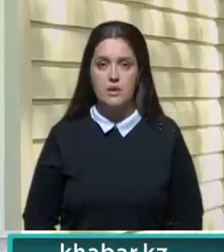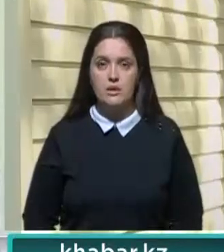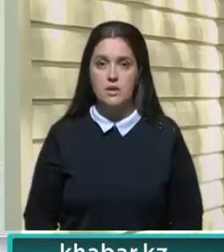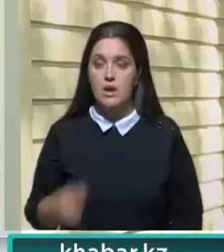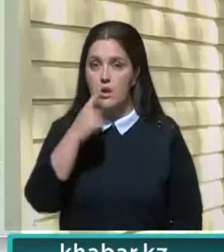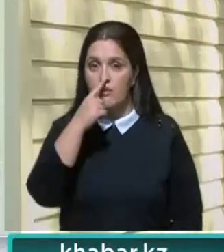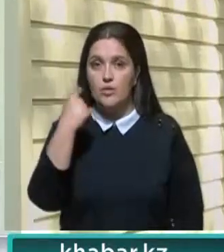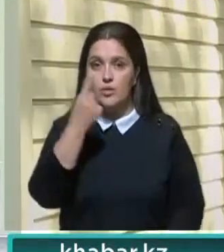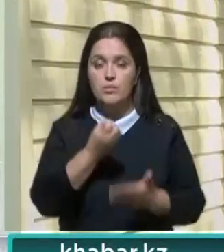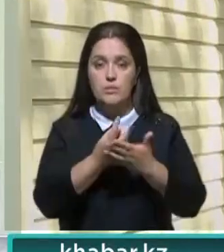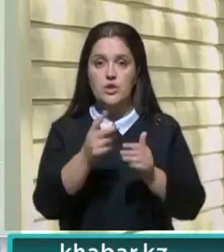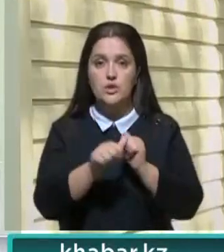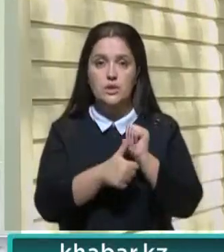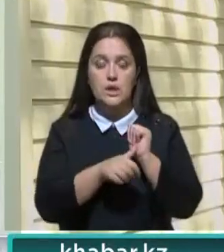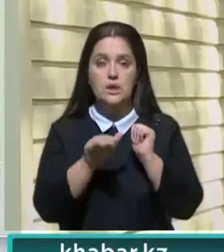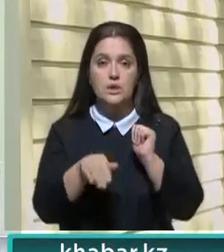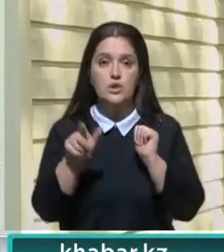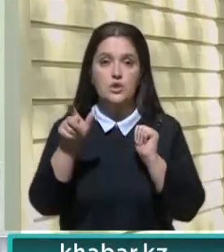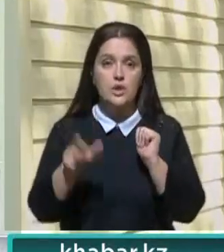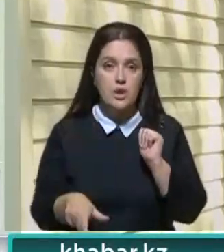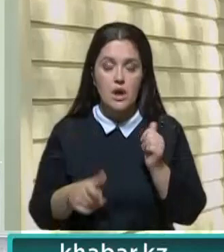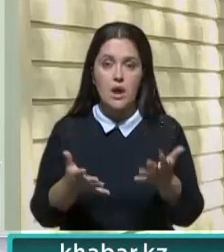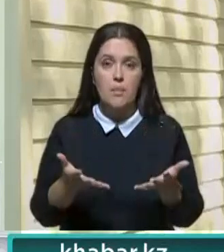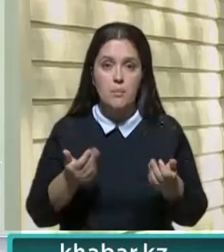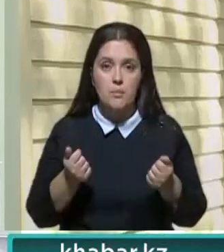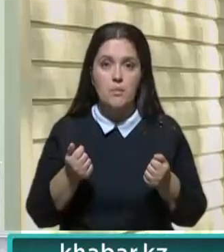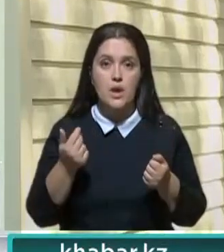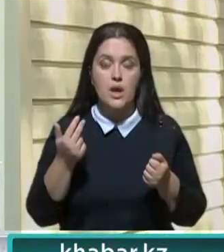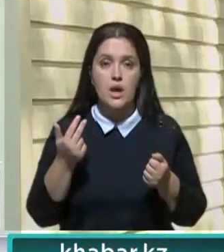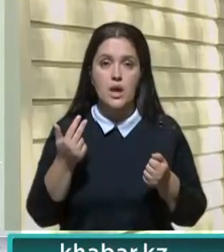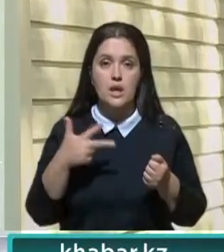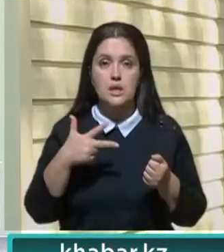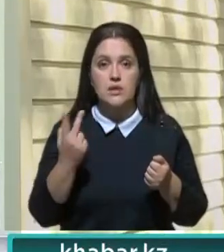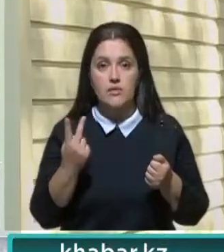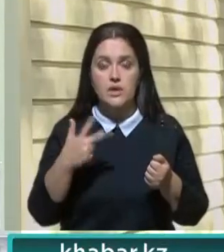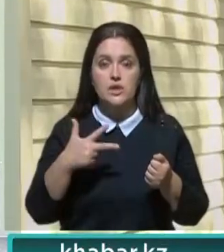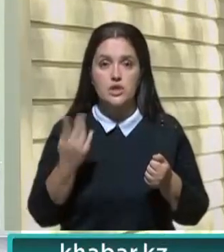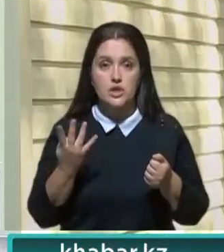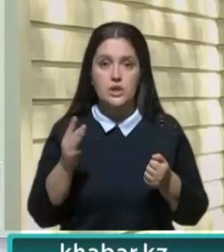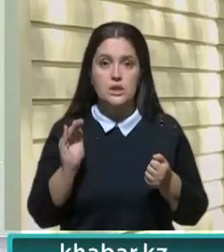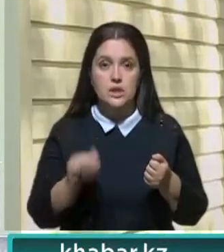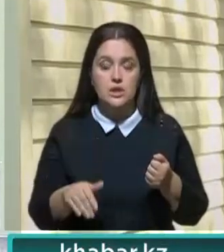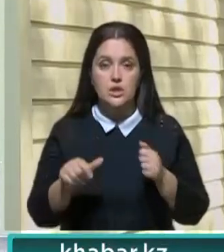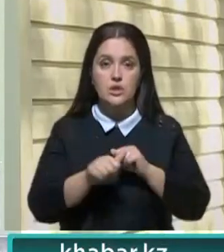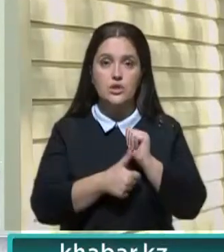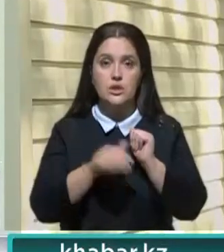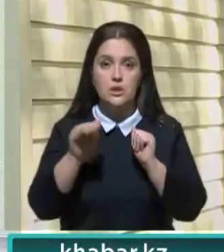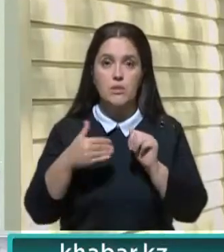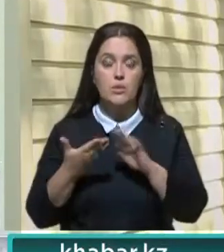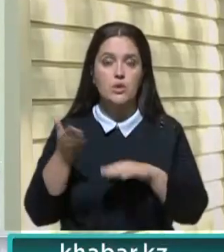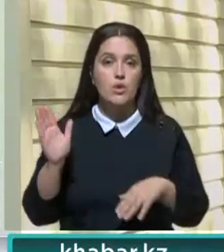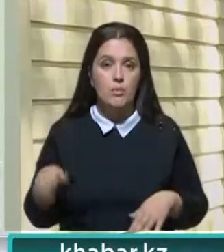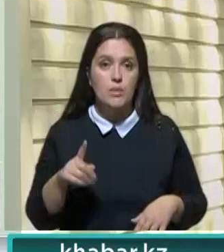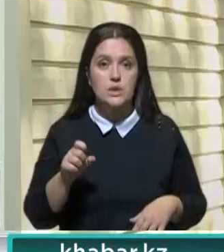госпитализировав 16 человек приемный покой обращается 32-34 тысячи из них половина 16 мы отпускаем домой